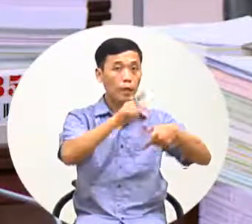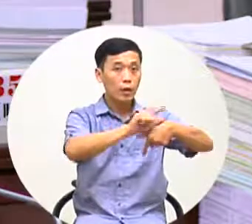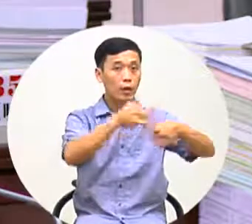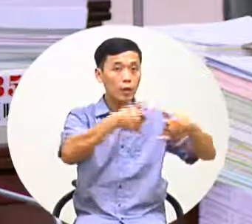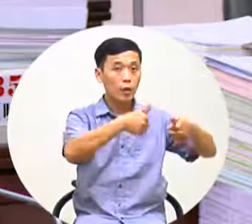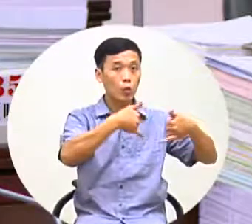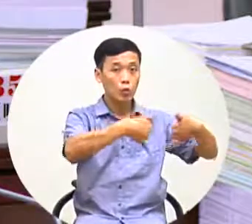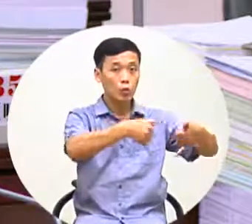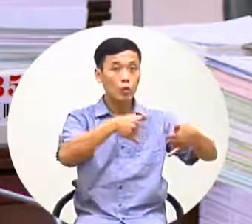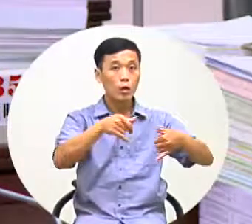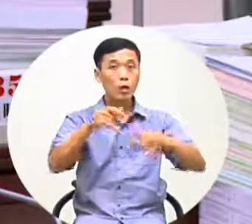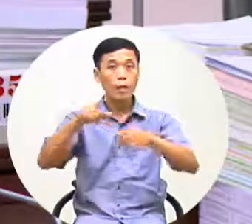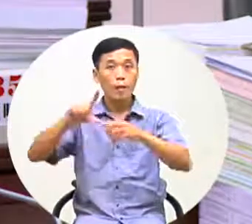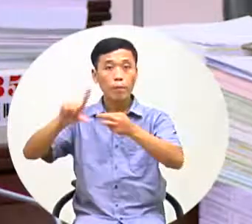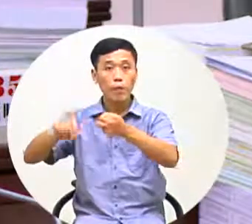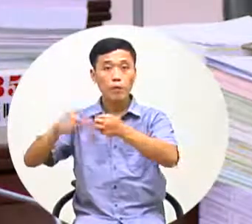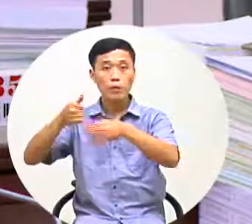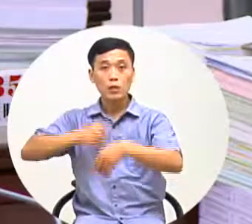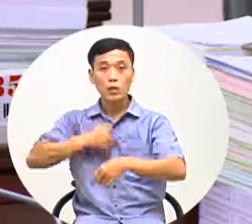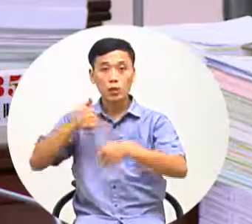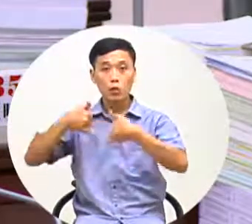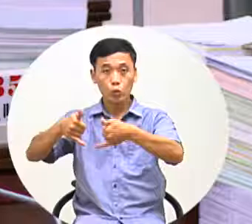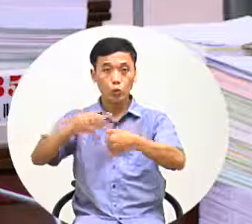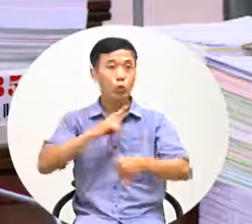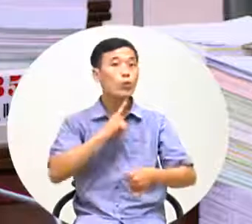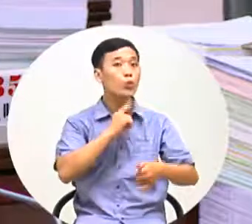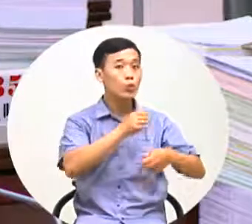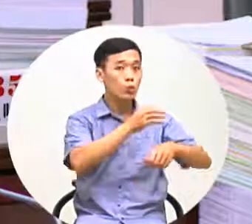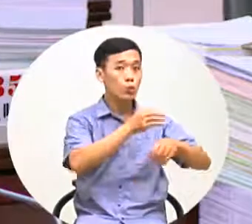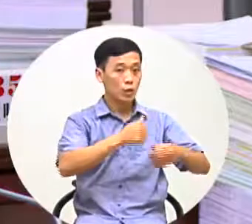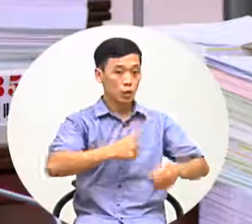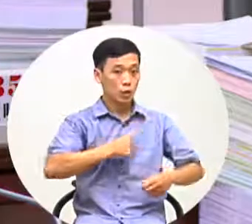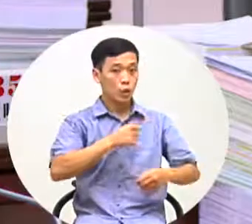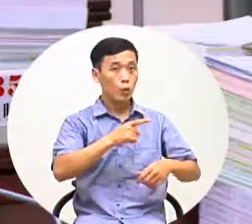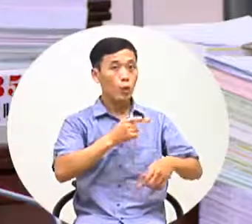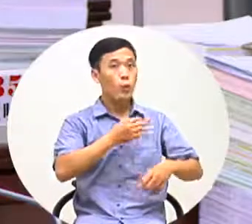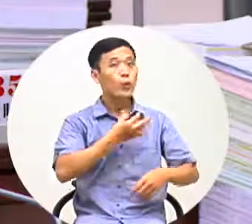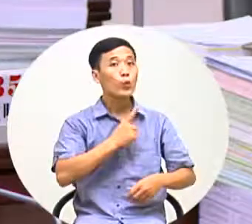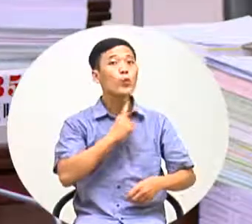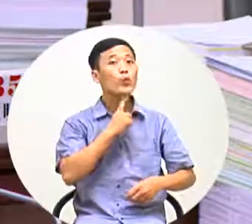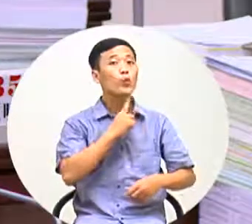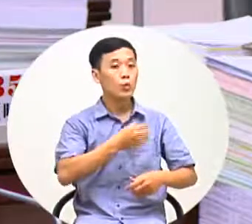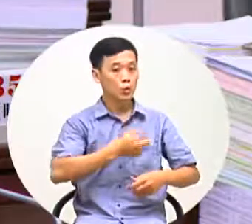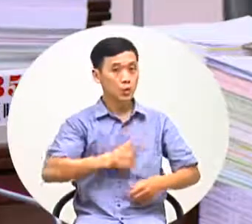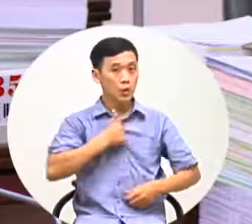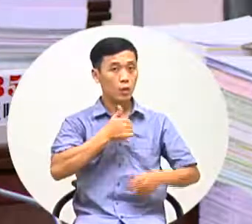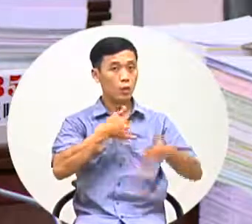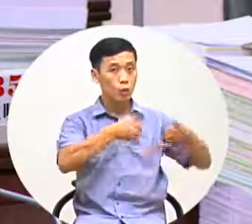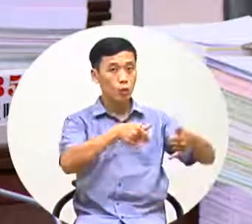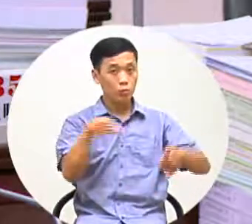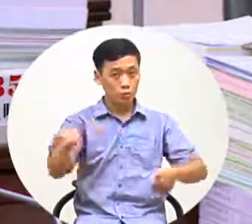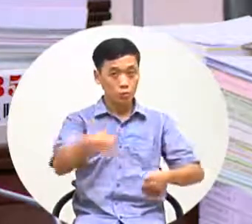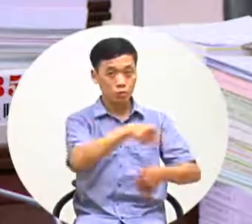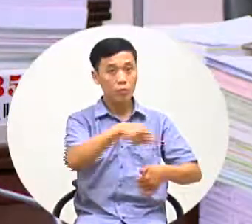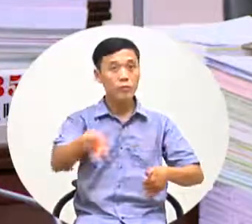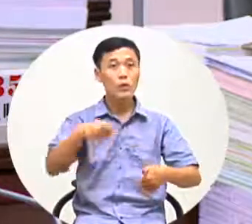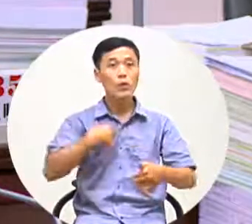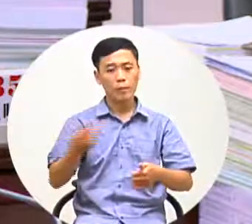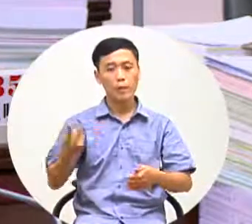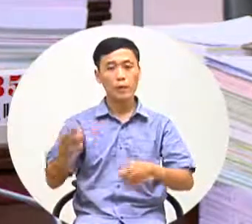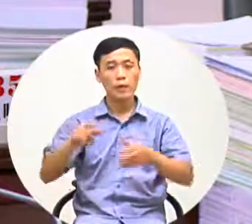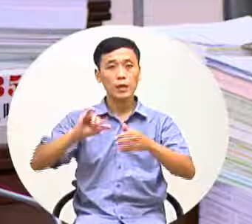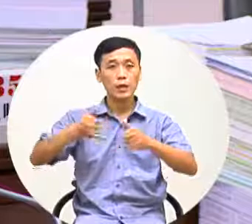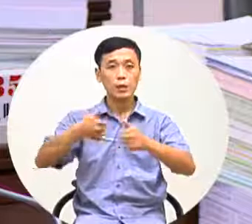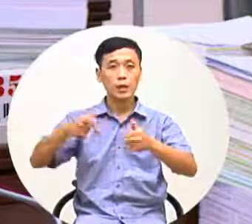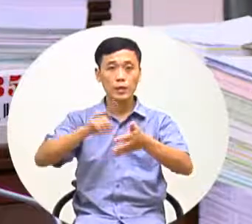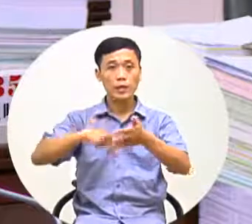到玉成路。哎，检议员离开了吗？因为刚刚我们两个讲好了啦。那个我念了这么多项哦，虽然是